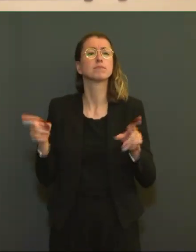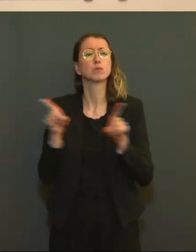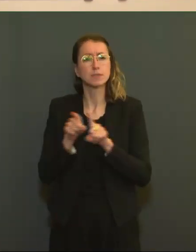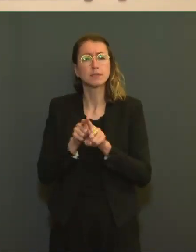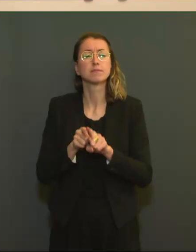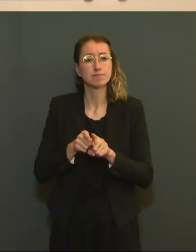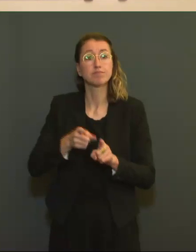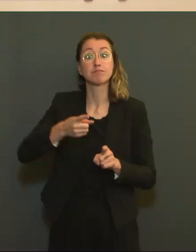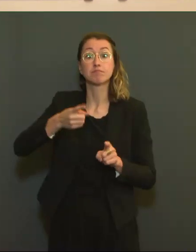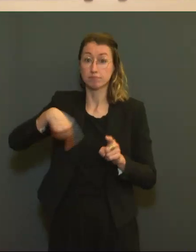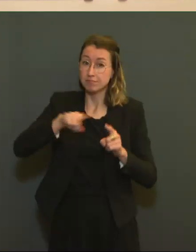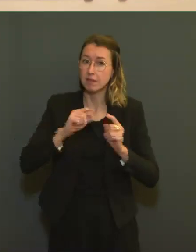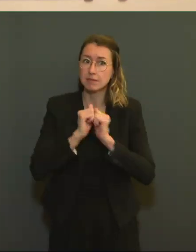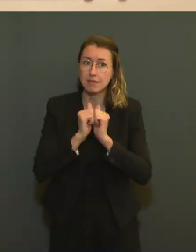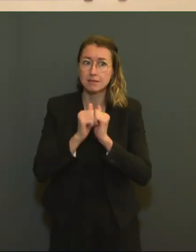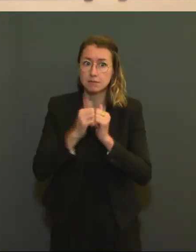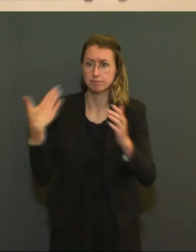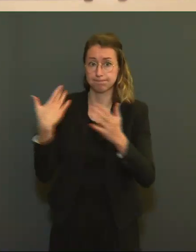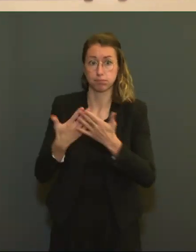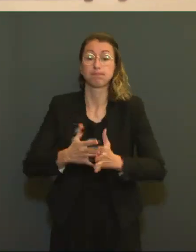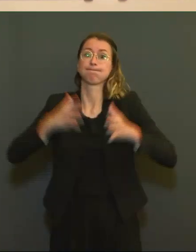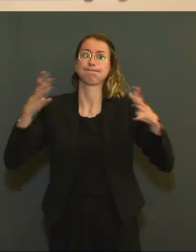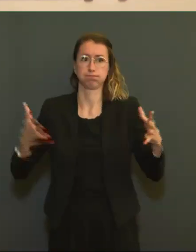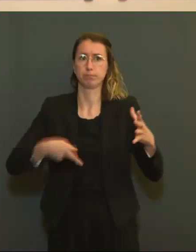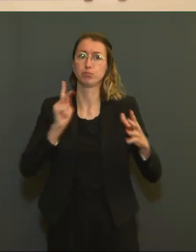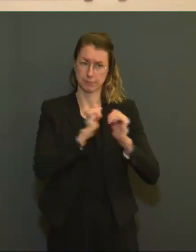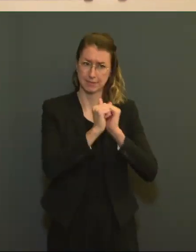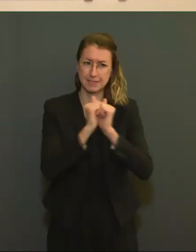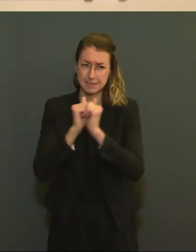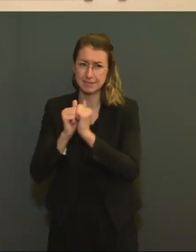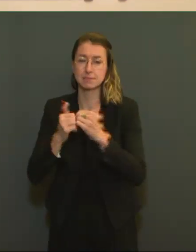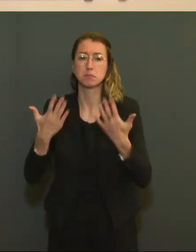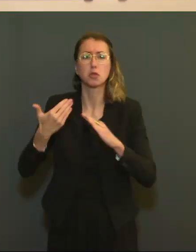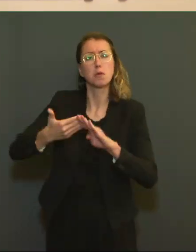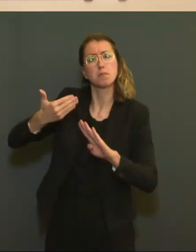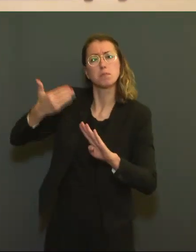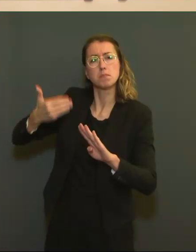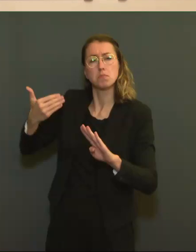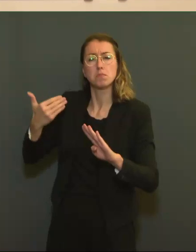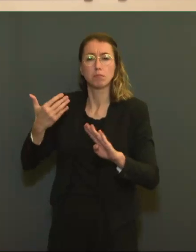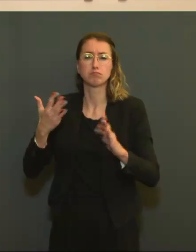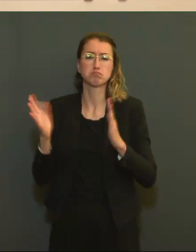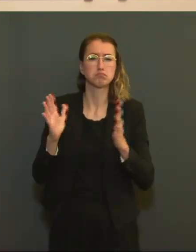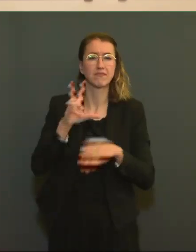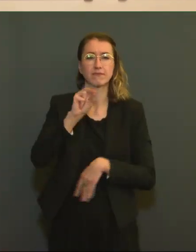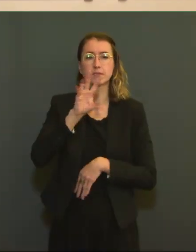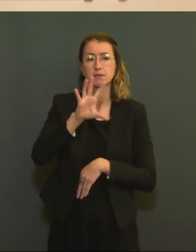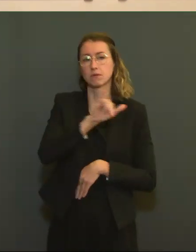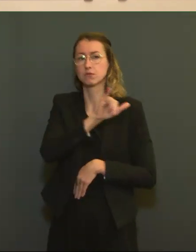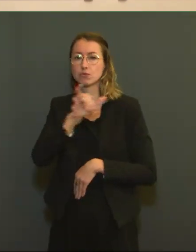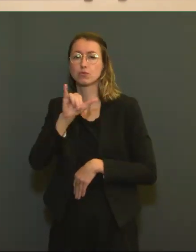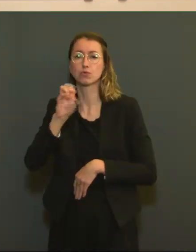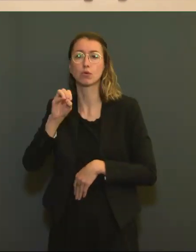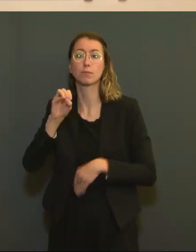le nombre de tests qui est réalisé. Il est actuellement pour les derniers jours de l'ordre de 25 000 à 30 000 tests